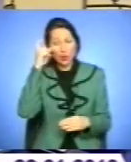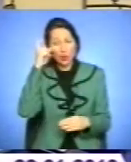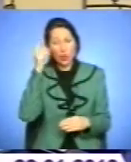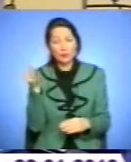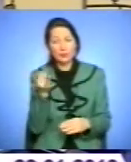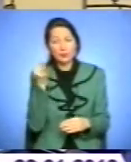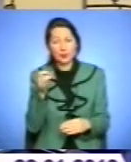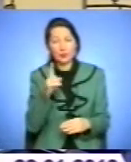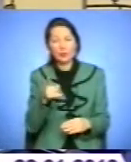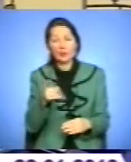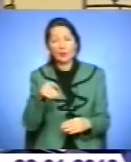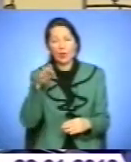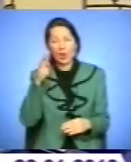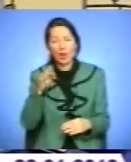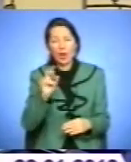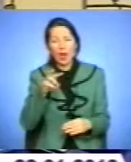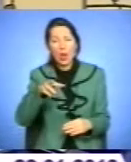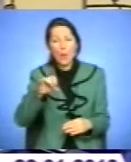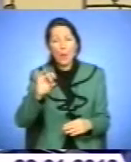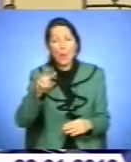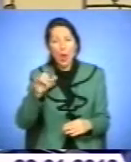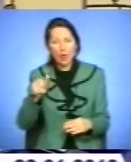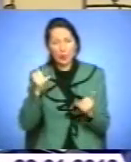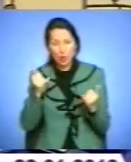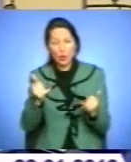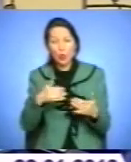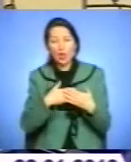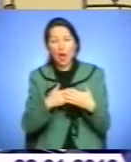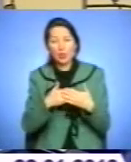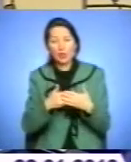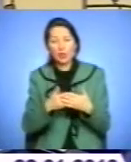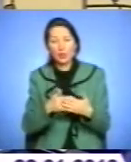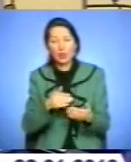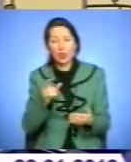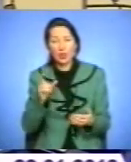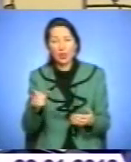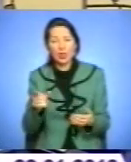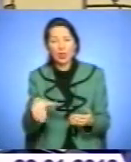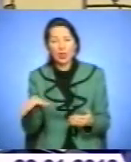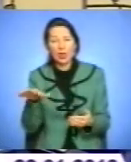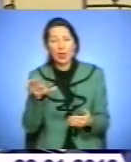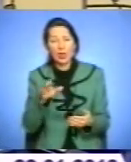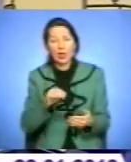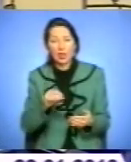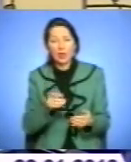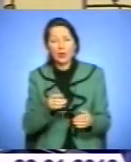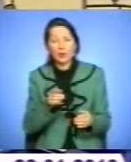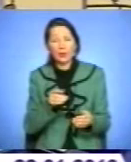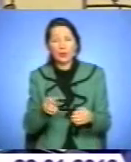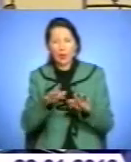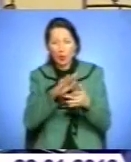і сьогодні активний пошуковувач у всіх задіяних, що пов'язані із боротьбою за незалежність